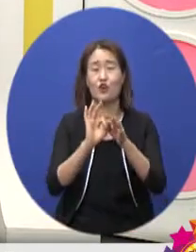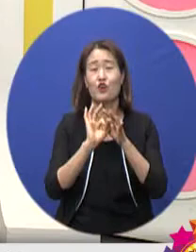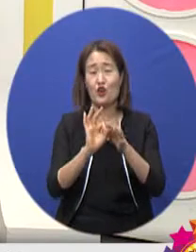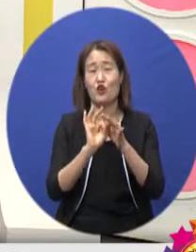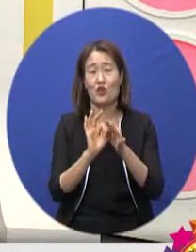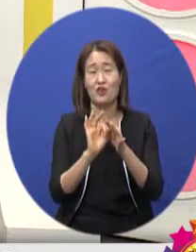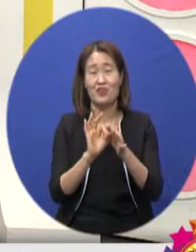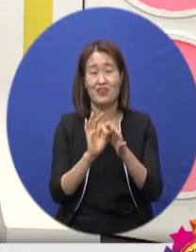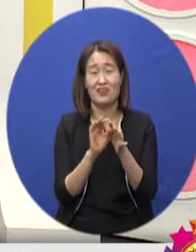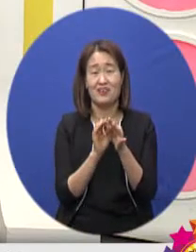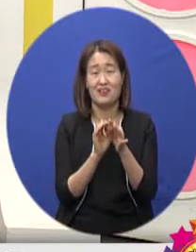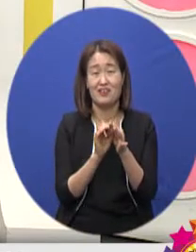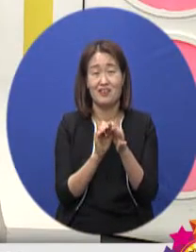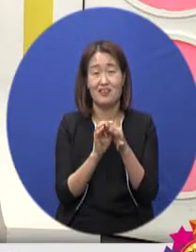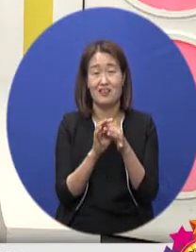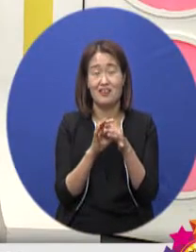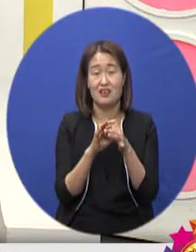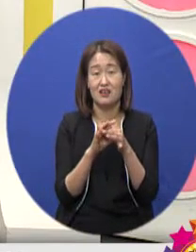연결되셨어요.